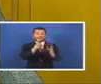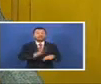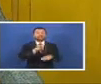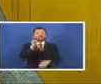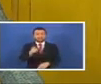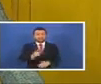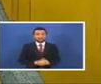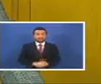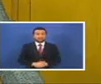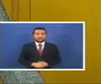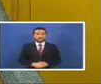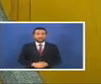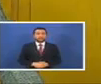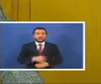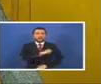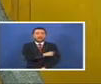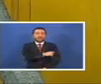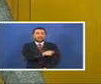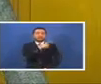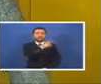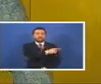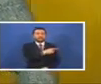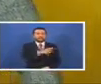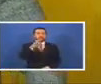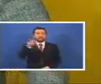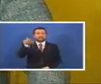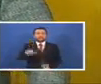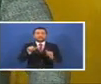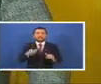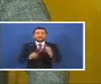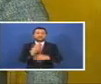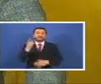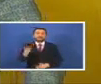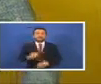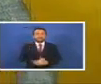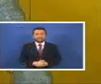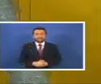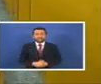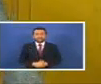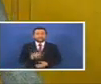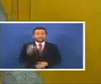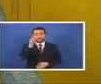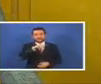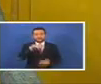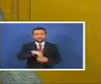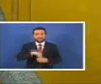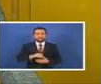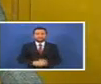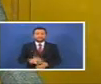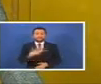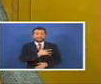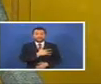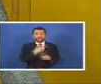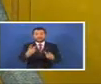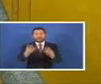etmezseniz Alman papazın durumuna düşersiniz. Onun için